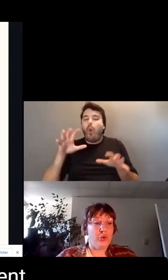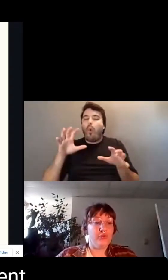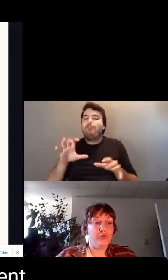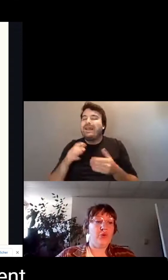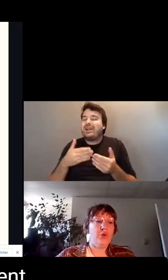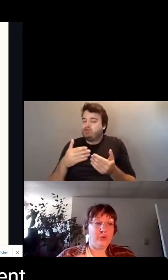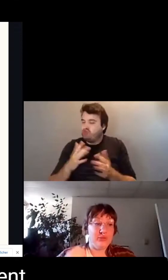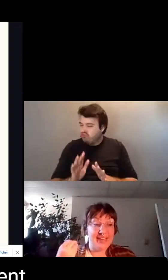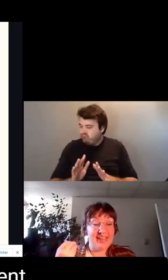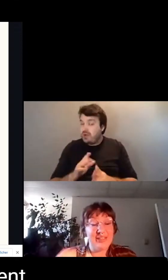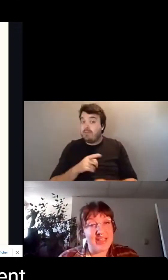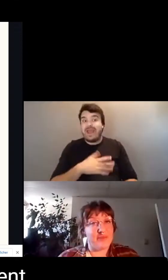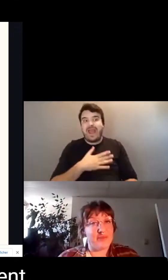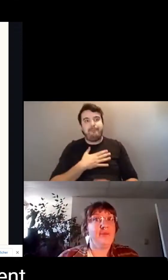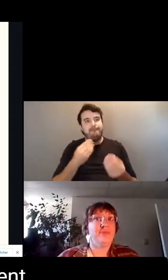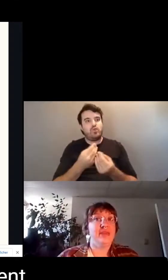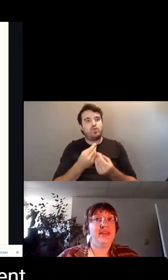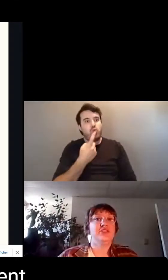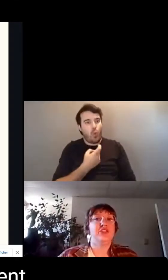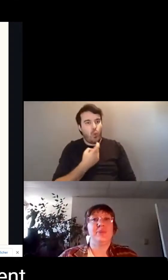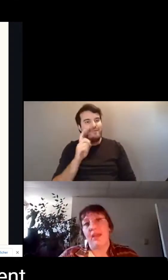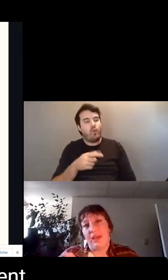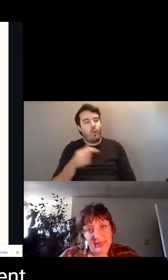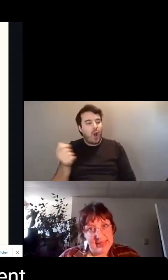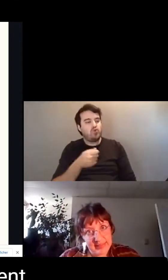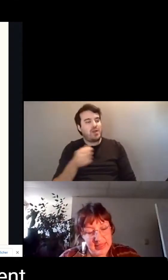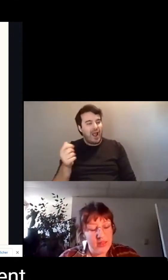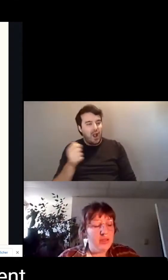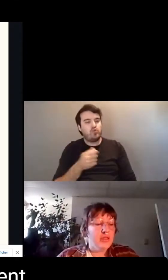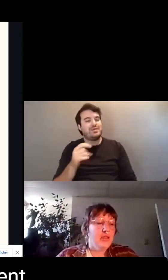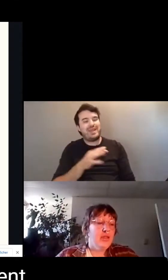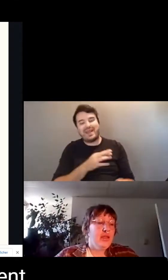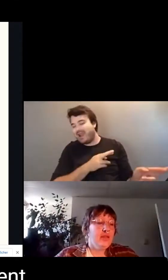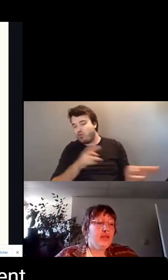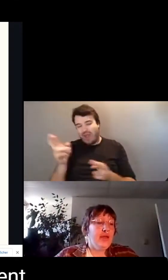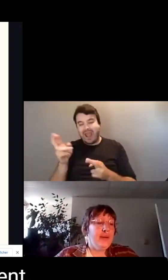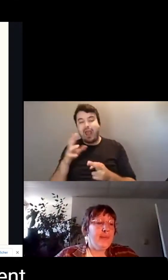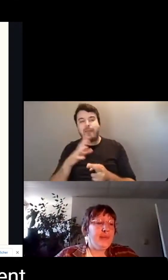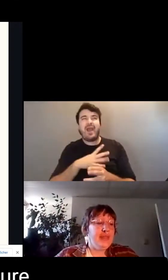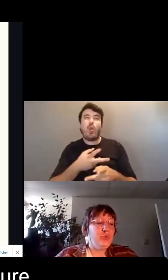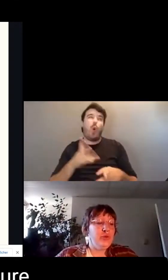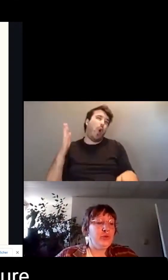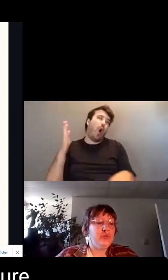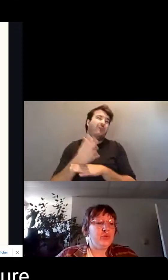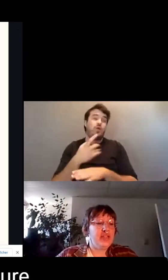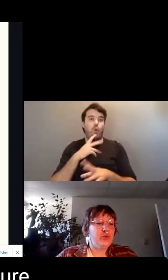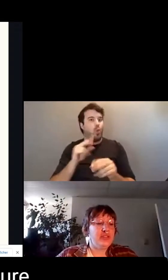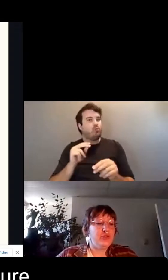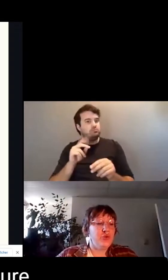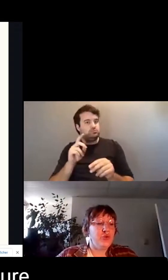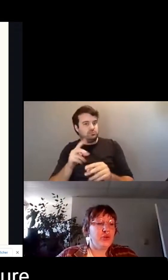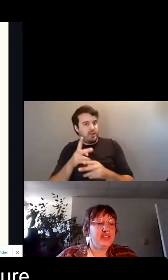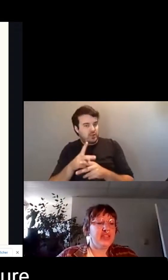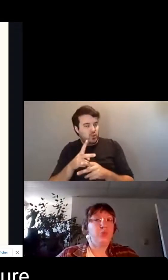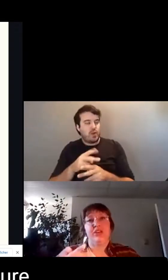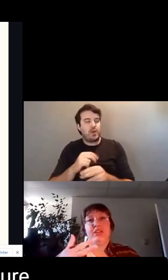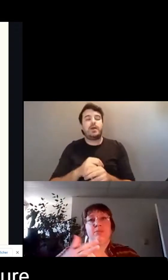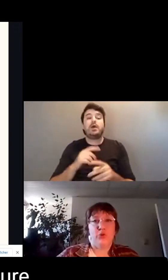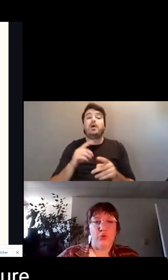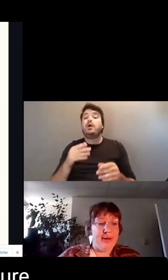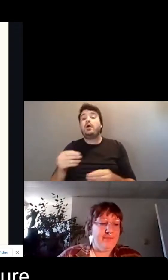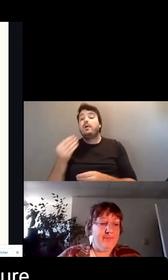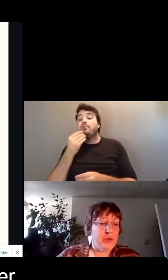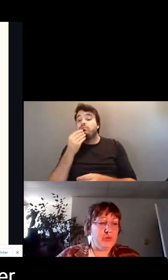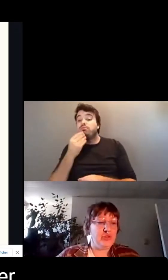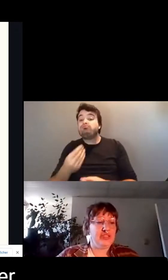l'eau. Donc, il faut arroser régulièrement, mais jamais avec excès. Et puis, au niveau de la nourriture, c'est